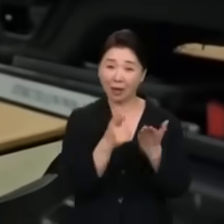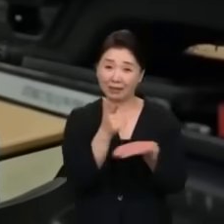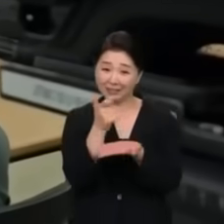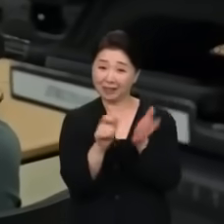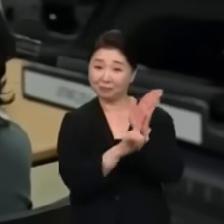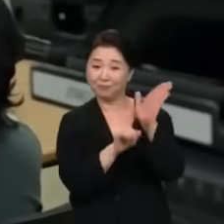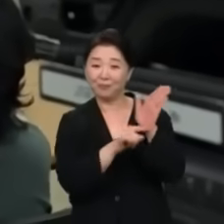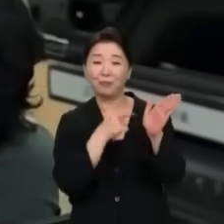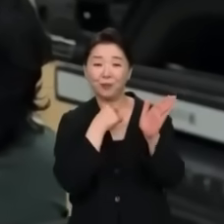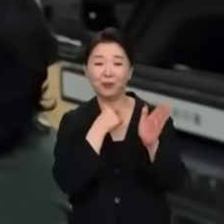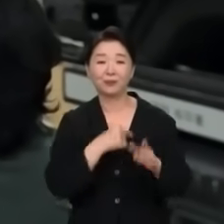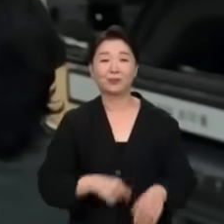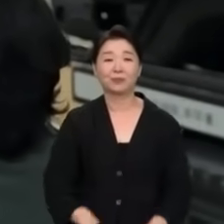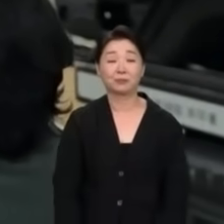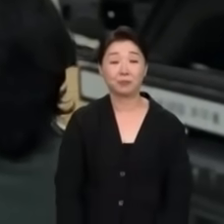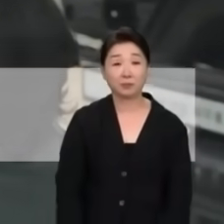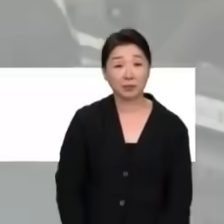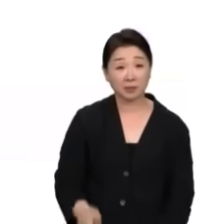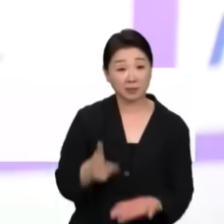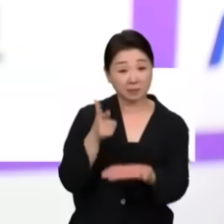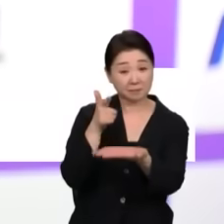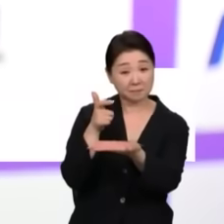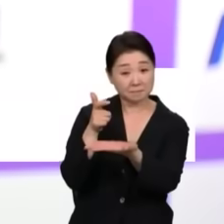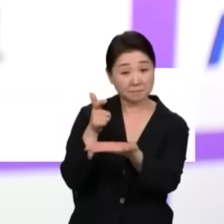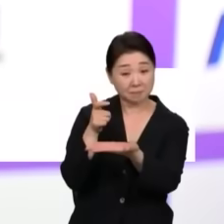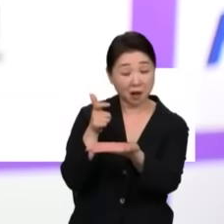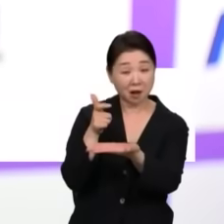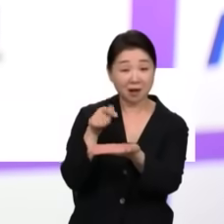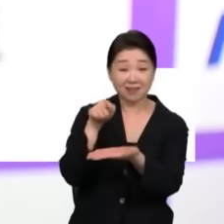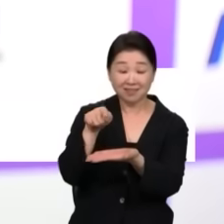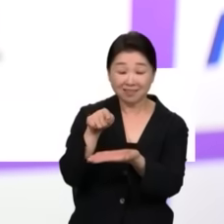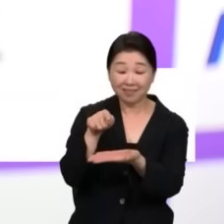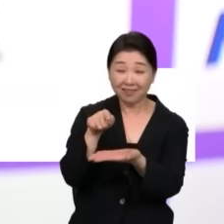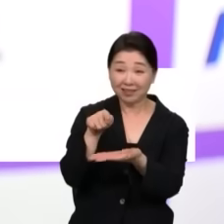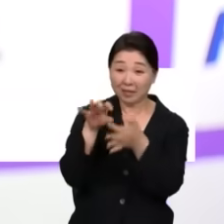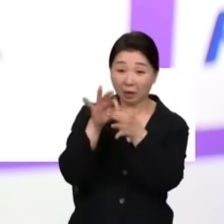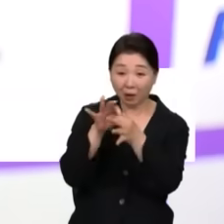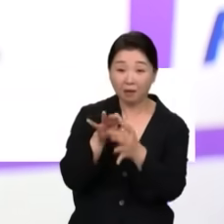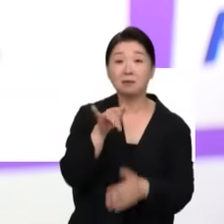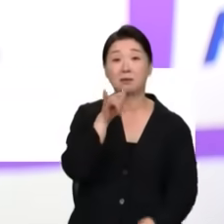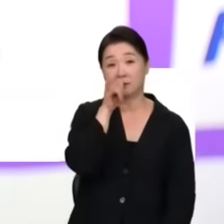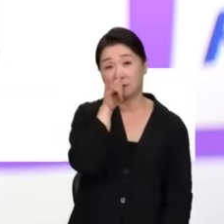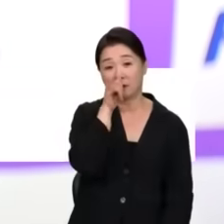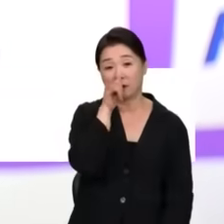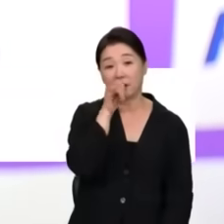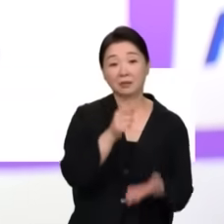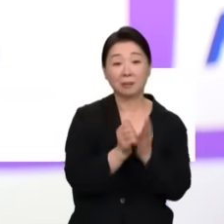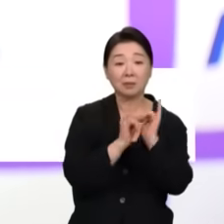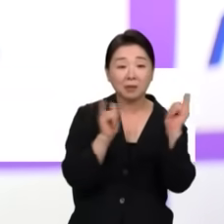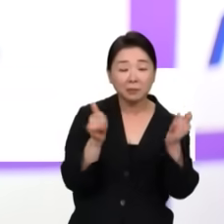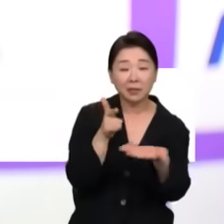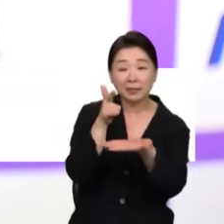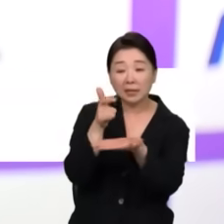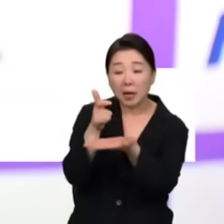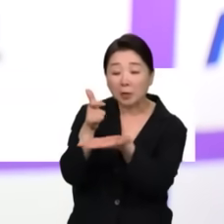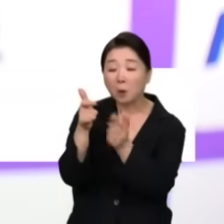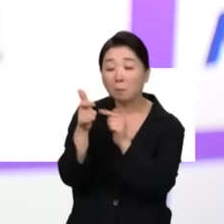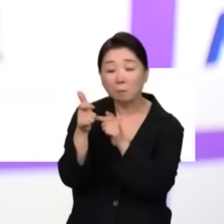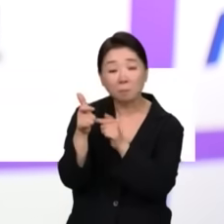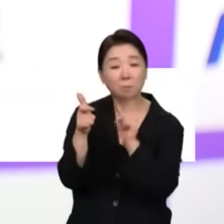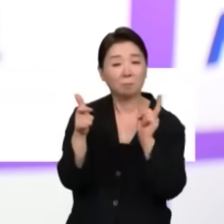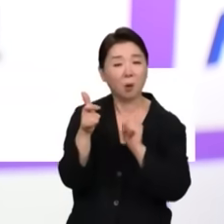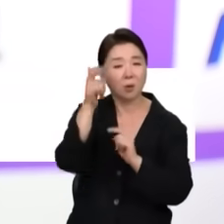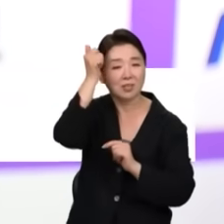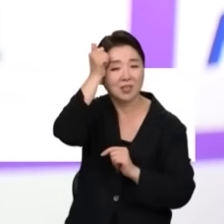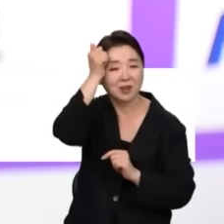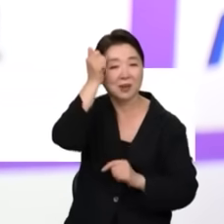싶다고 했습니다 사격이라는 그 꼬리표가 계속 따라붙으면서 사람들이 사격이라는 걸 계속